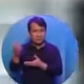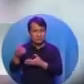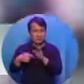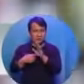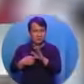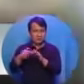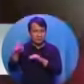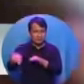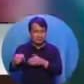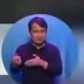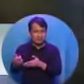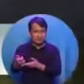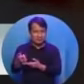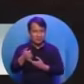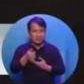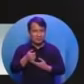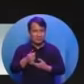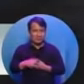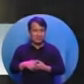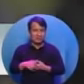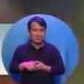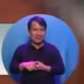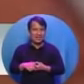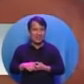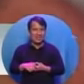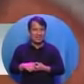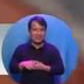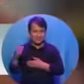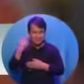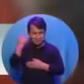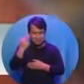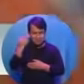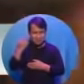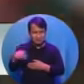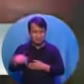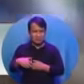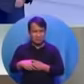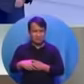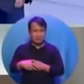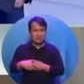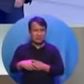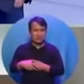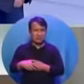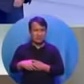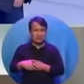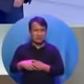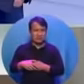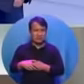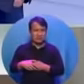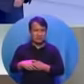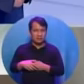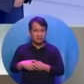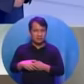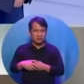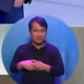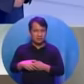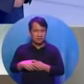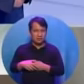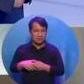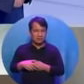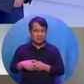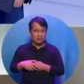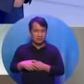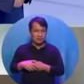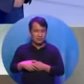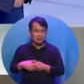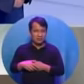Okay. Ayaw nila pong mag-enter sa building president dahil ang rason po nila, sir, 20 years na daw po sila dito bago pa kami tumira dito at